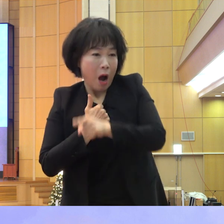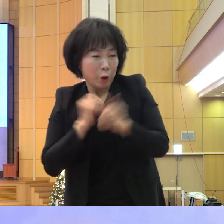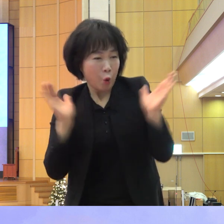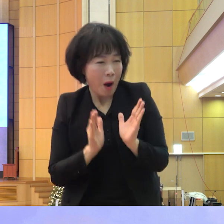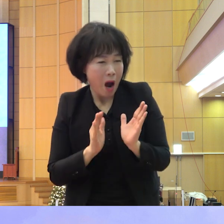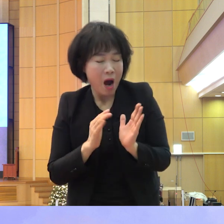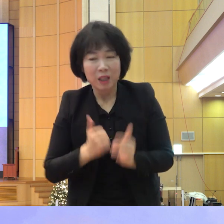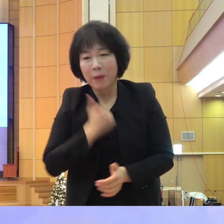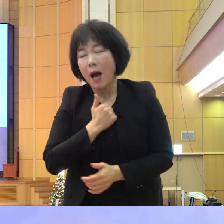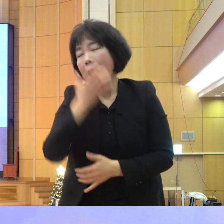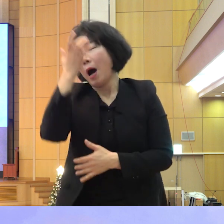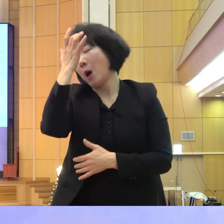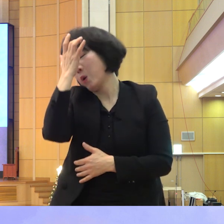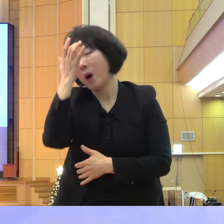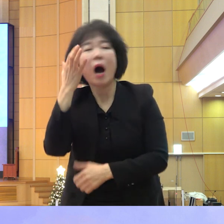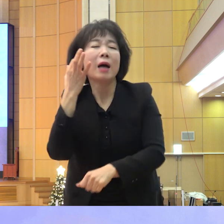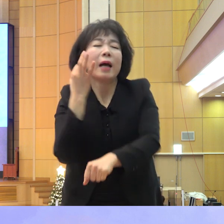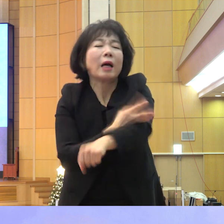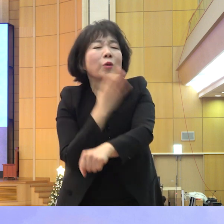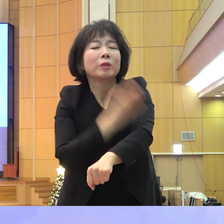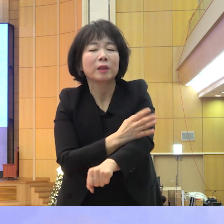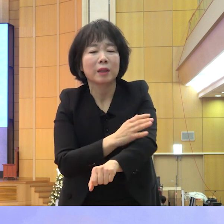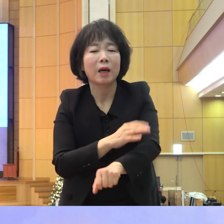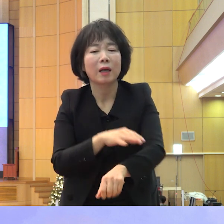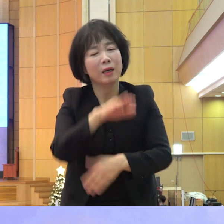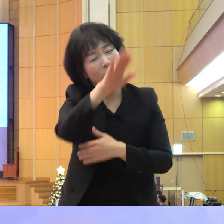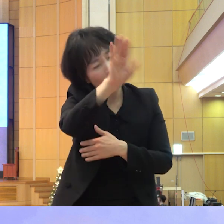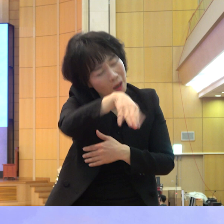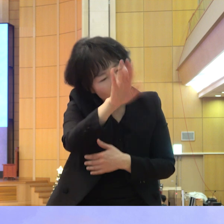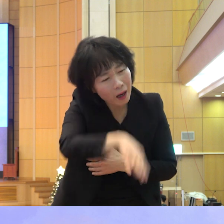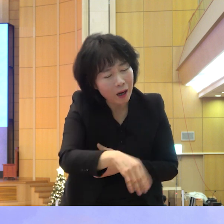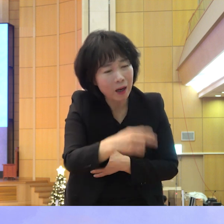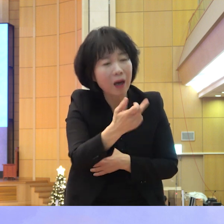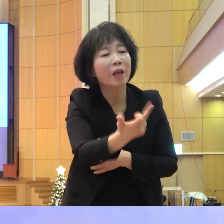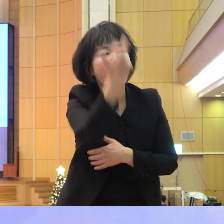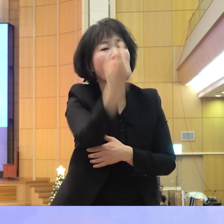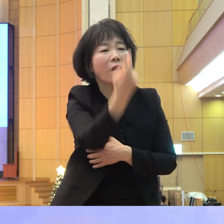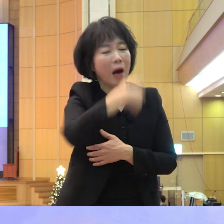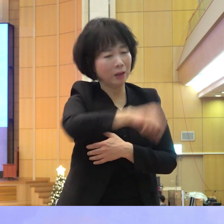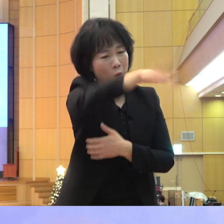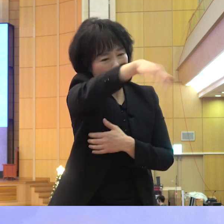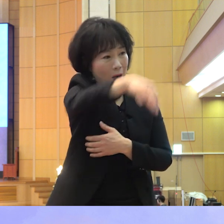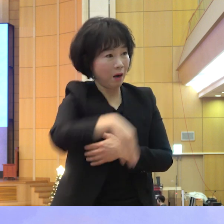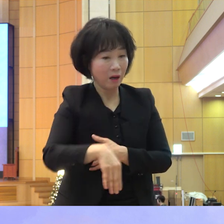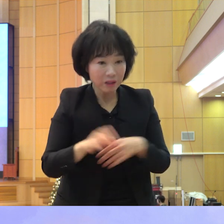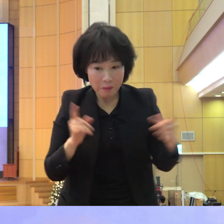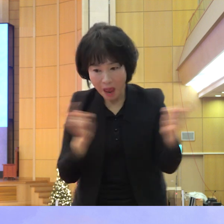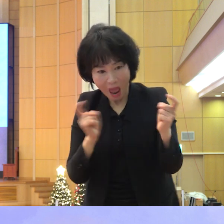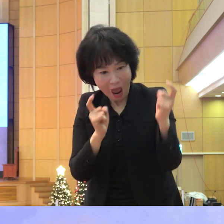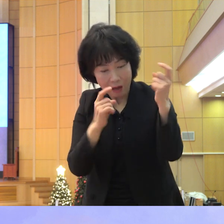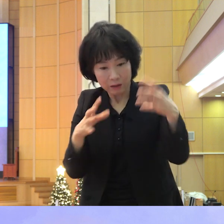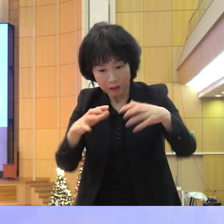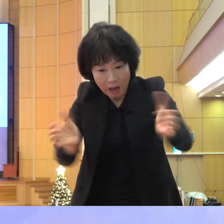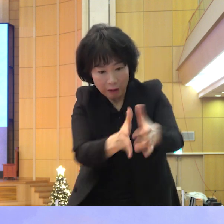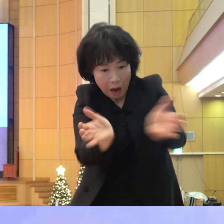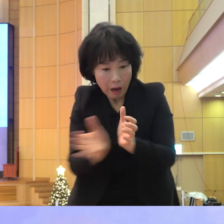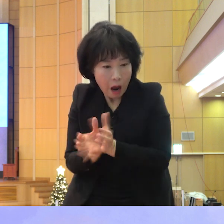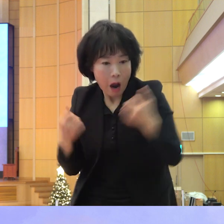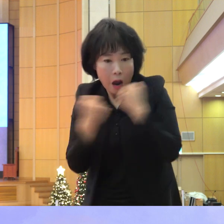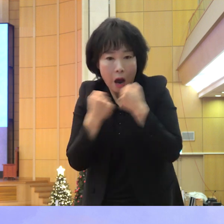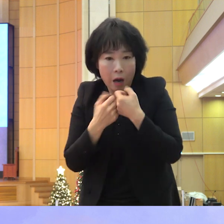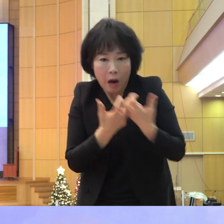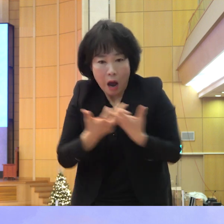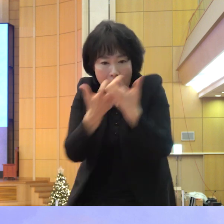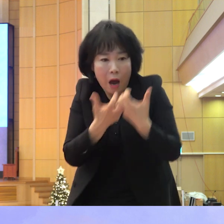그러니까 아브라함이 볼 때 안 되겠다. 아무리 그렇다 하더라도 우리가 이 다투는 것은, 그리고 짜증 내는